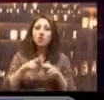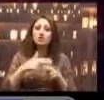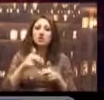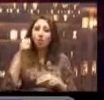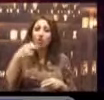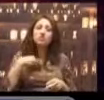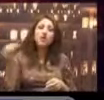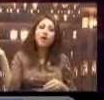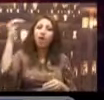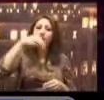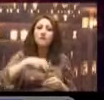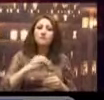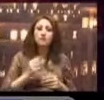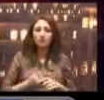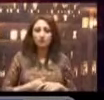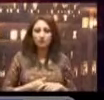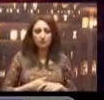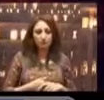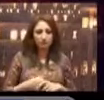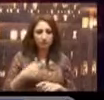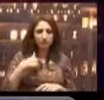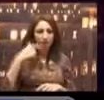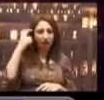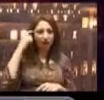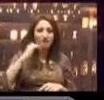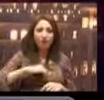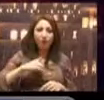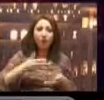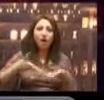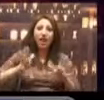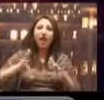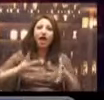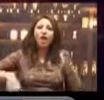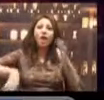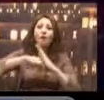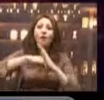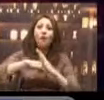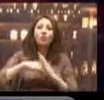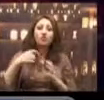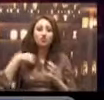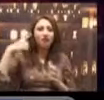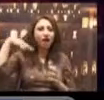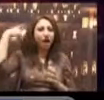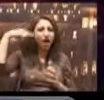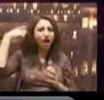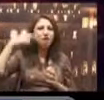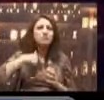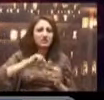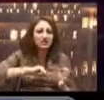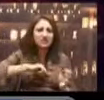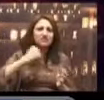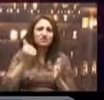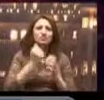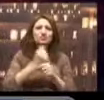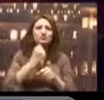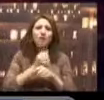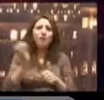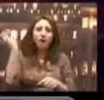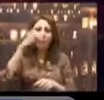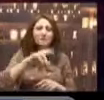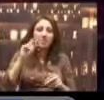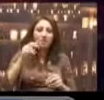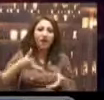عجبني، وانا عارف ان انا بستهبل ومن جوايا عجبني لعيب الكوره ده جدا جدا، وده حلم من احلام حياتي، وان انا بدات